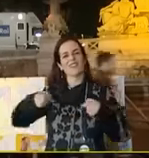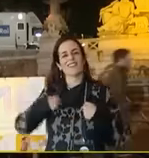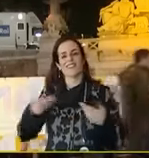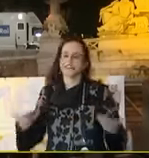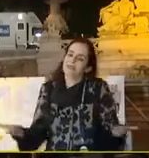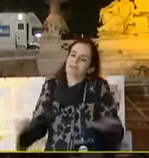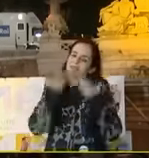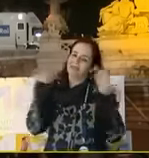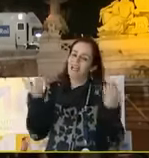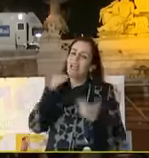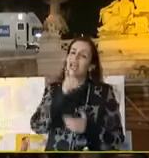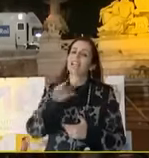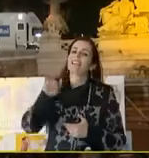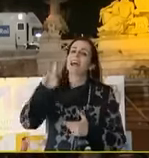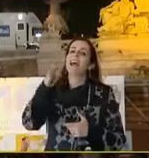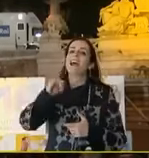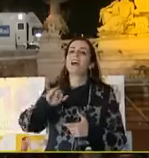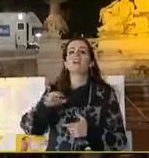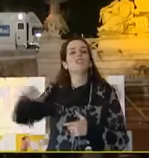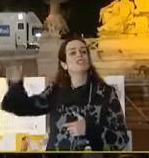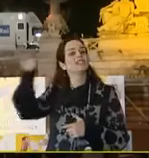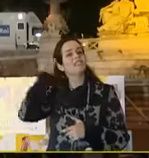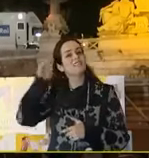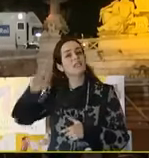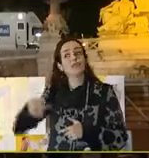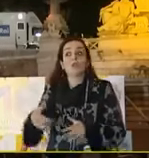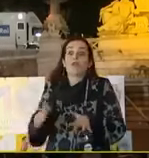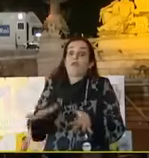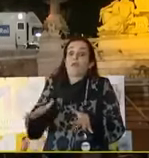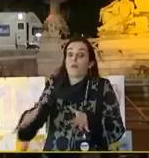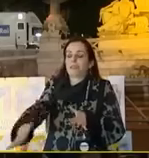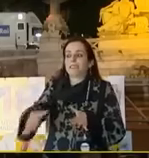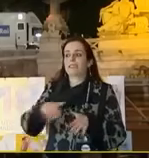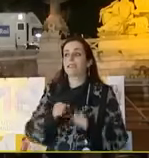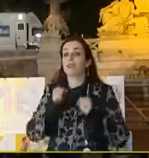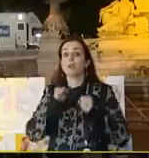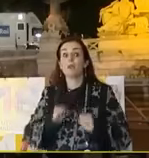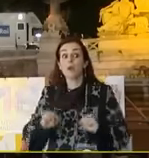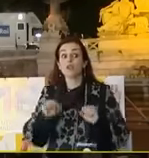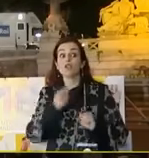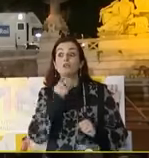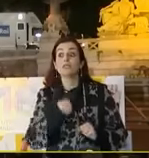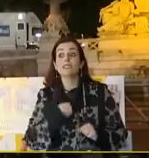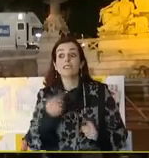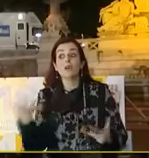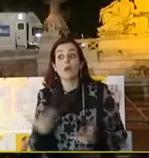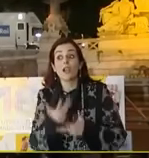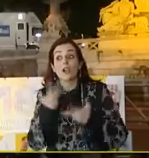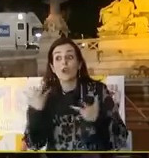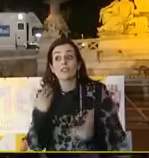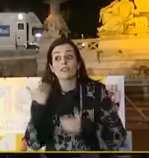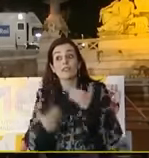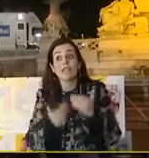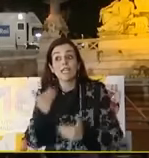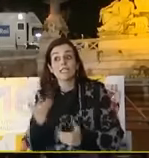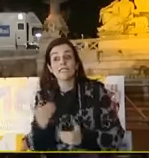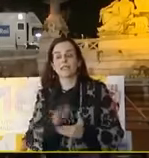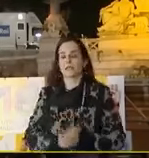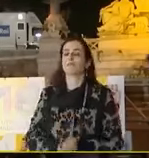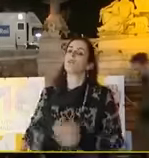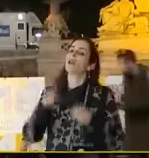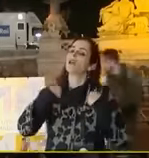Allora, Dario, lo sentiamo dopo. Forse posso? Dalla regia mi fate qualche segno? Allora, io vorrei